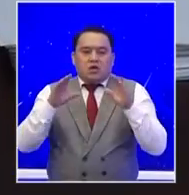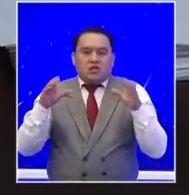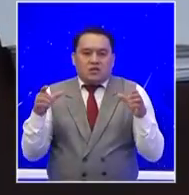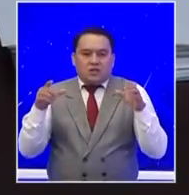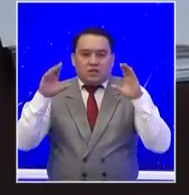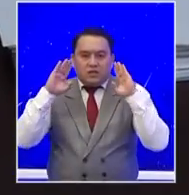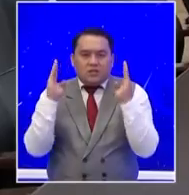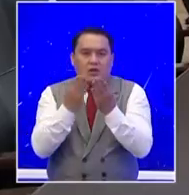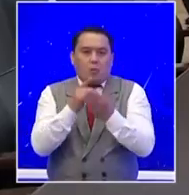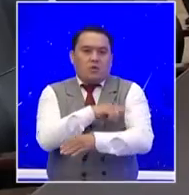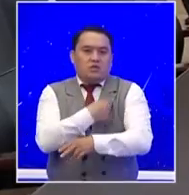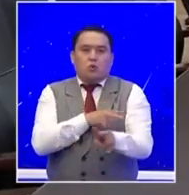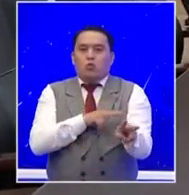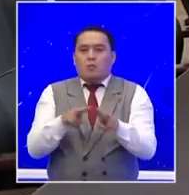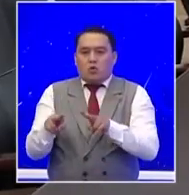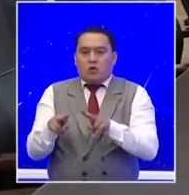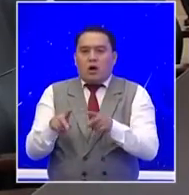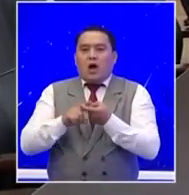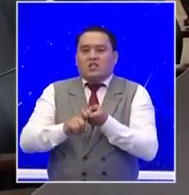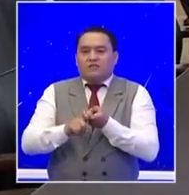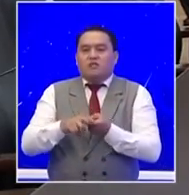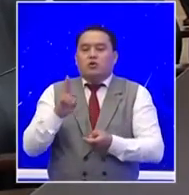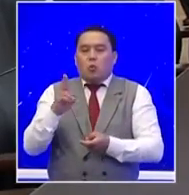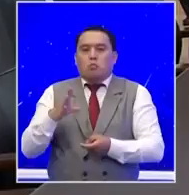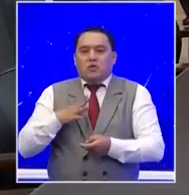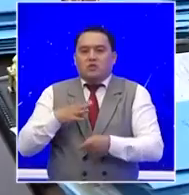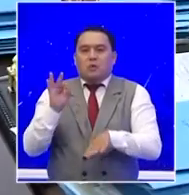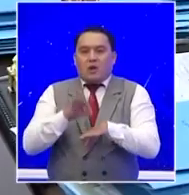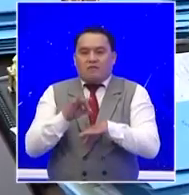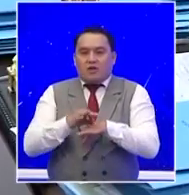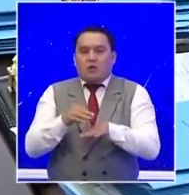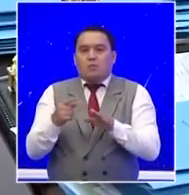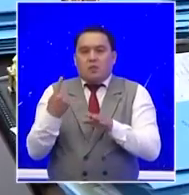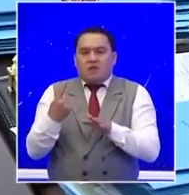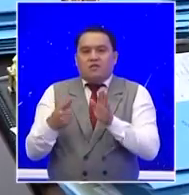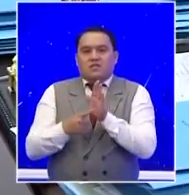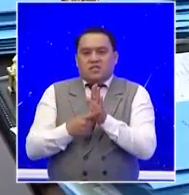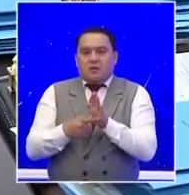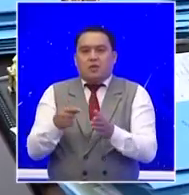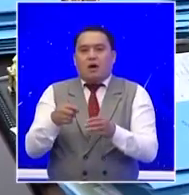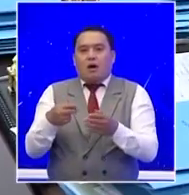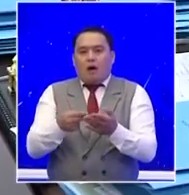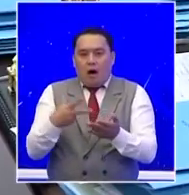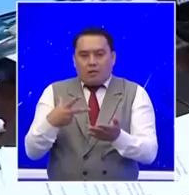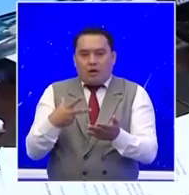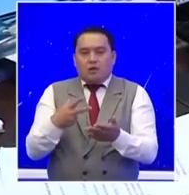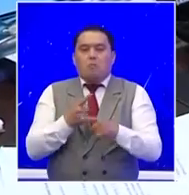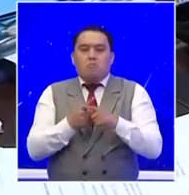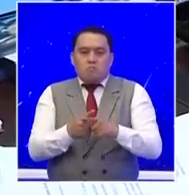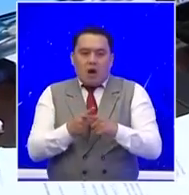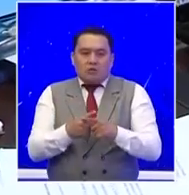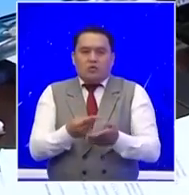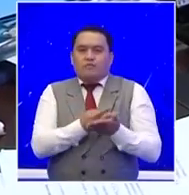и медицинского наблюдения. А для контактных лиц в 1-й и 7-й день будут проводиться ПЦР-анализы. При положительном